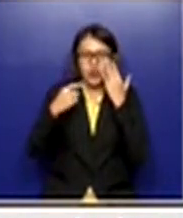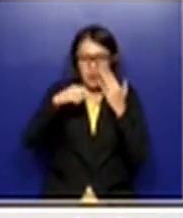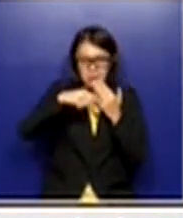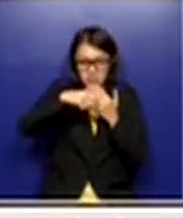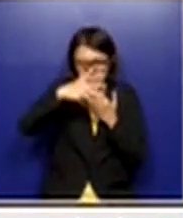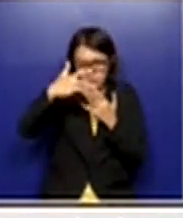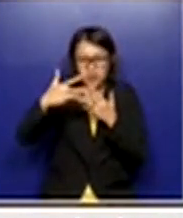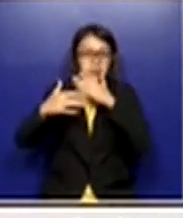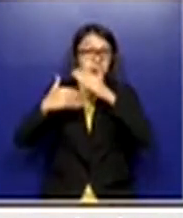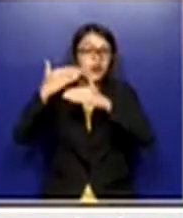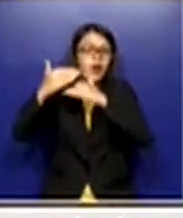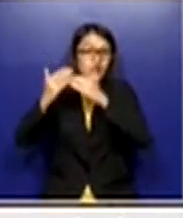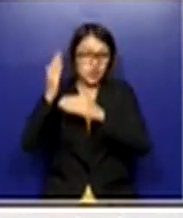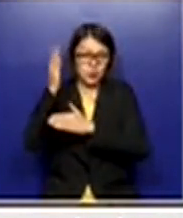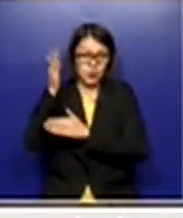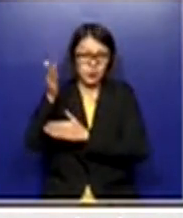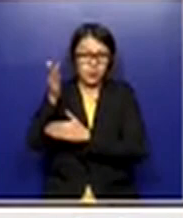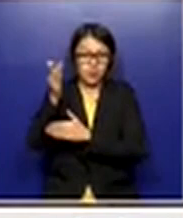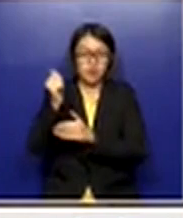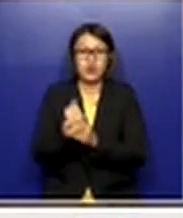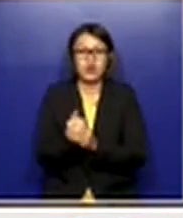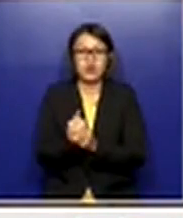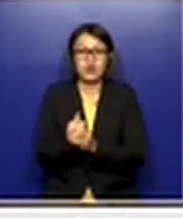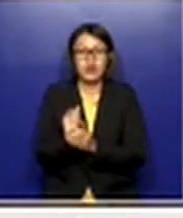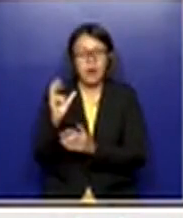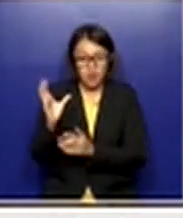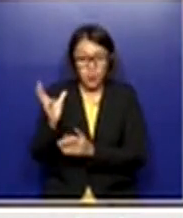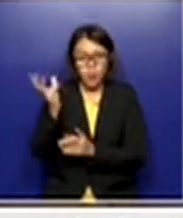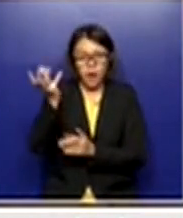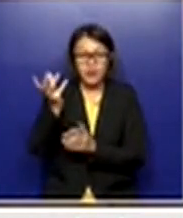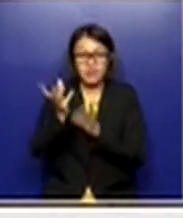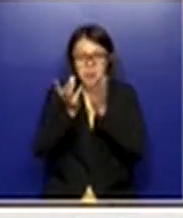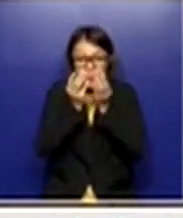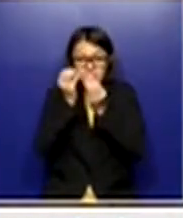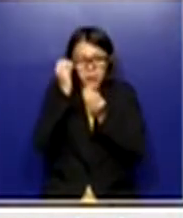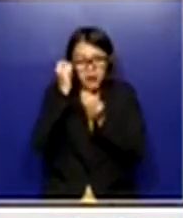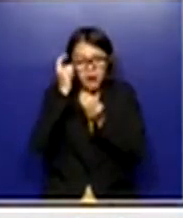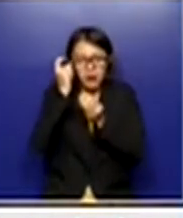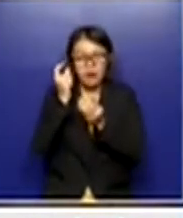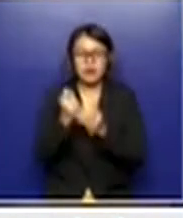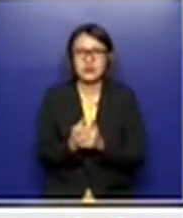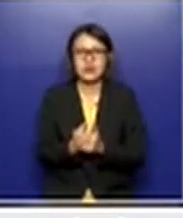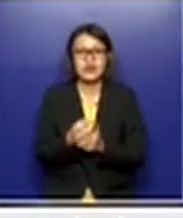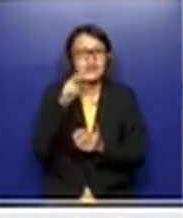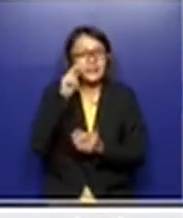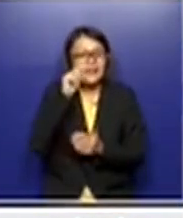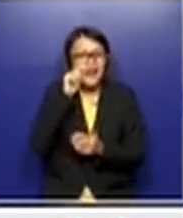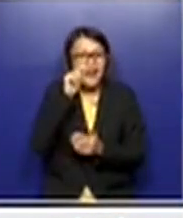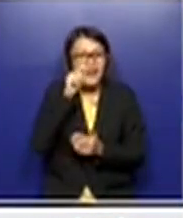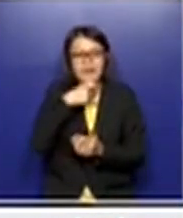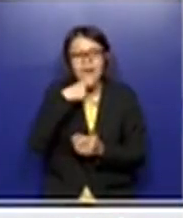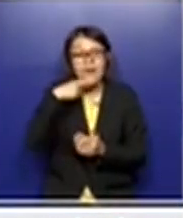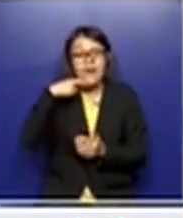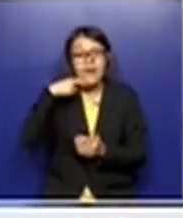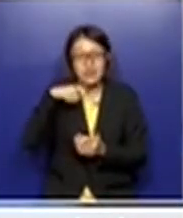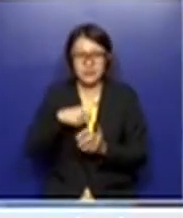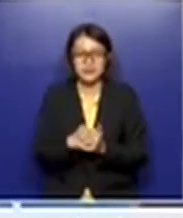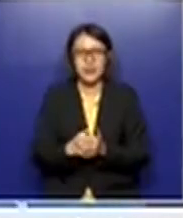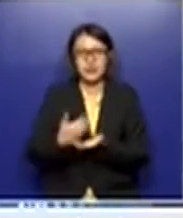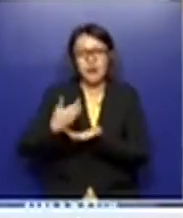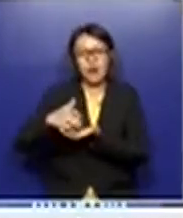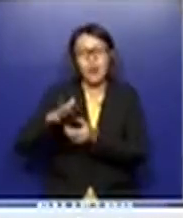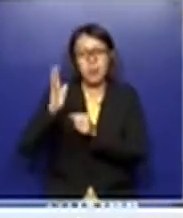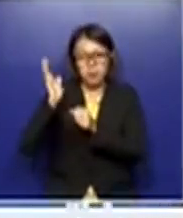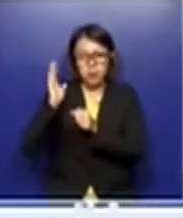ำหน้าที่ส่งเสียงไปสู่โลกได้มากขึ้นนะคะเรื่องลุ่มน้ำภาวะแล้งที่หลายท่านอภิปรายค่อนข้างมาก